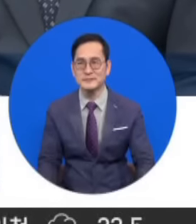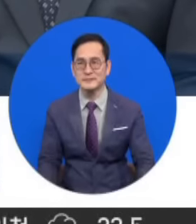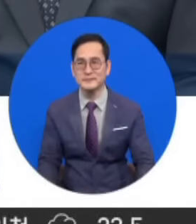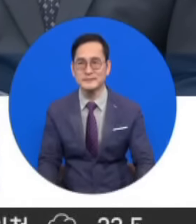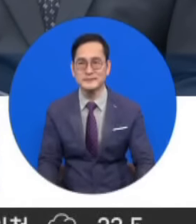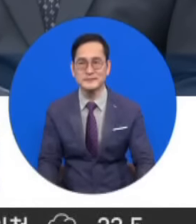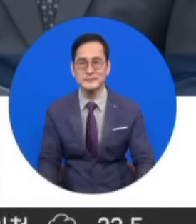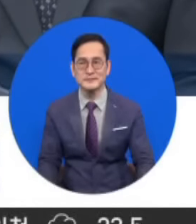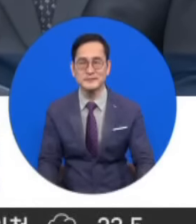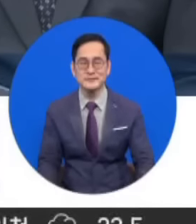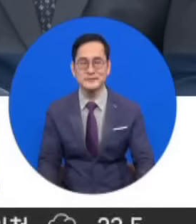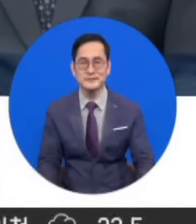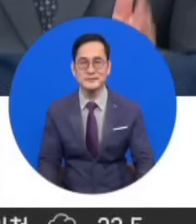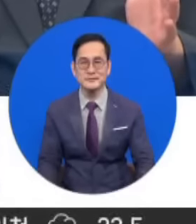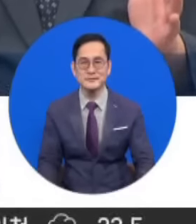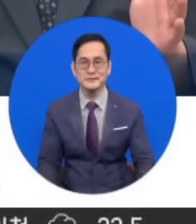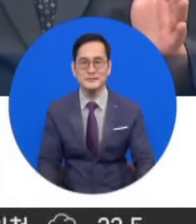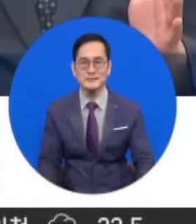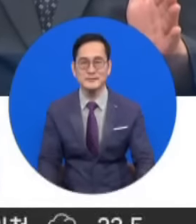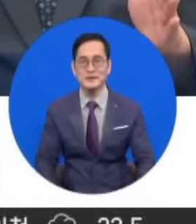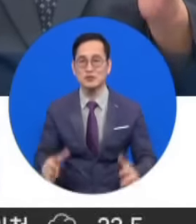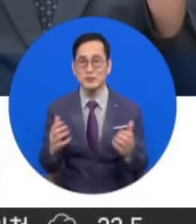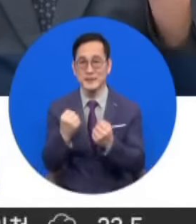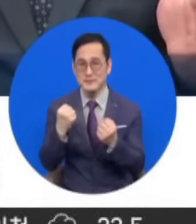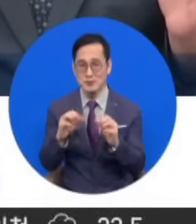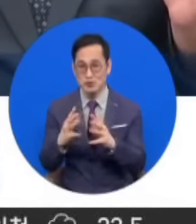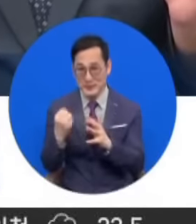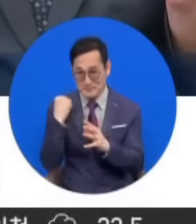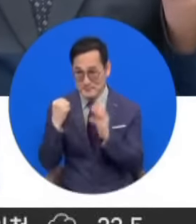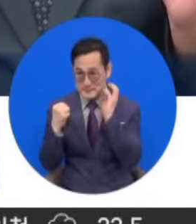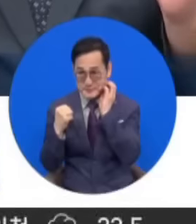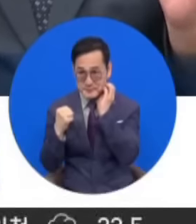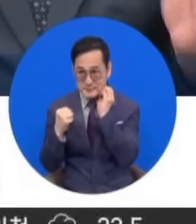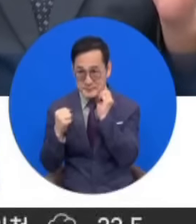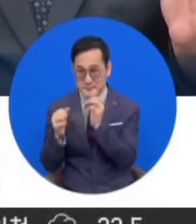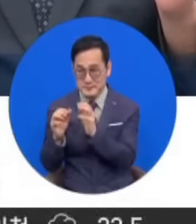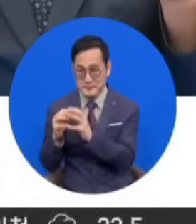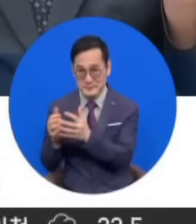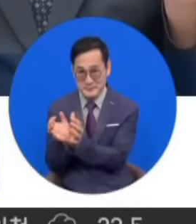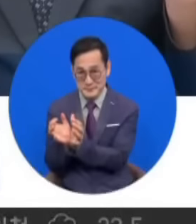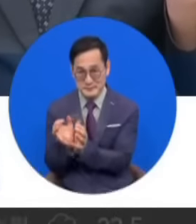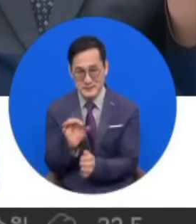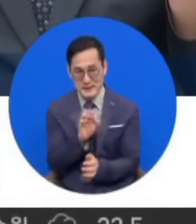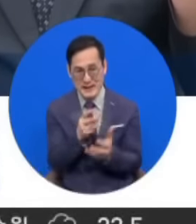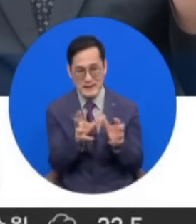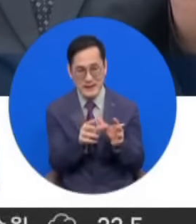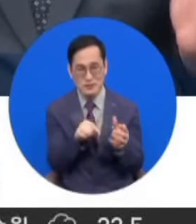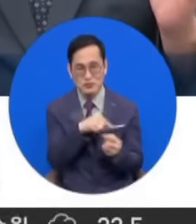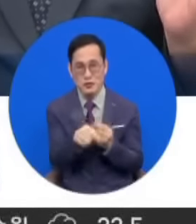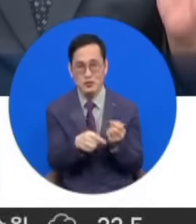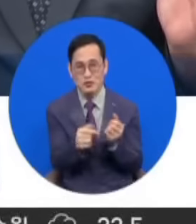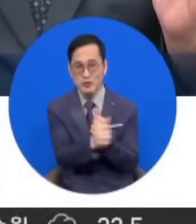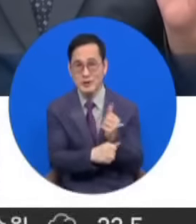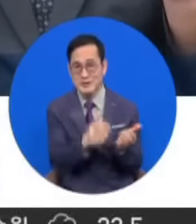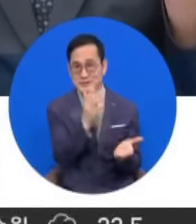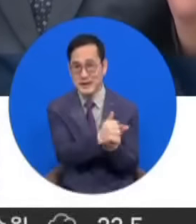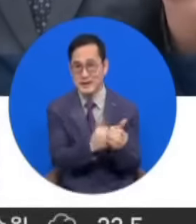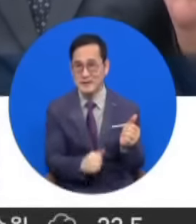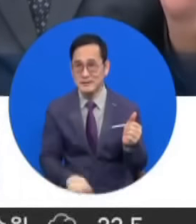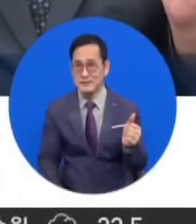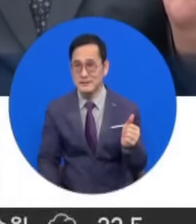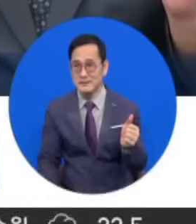어제 오신 뭐 국민의힘 의원들이 좀 과하게 예. 야당 운영위원장에게 이번에 뭐